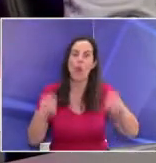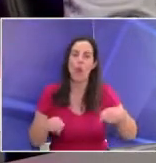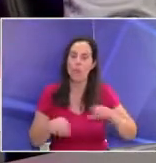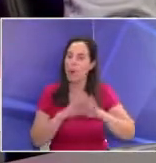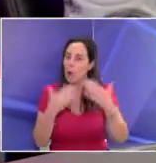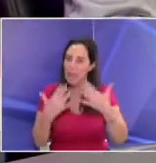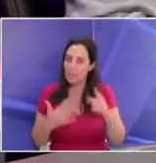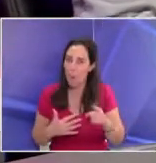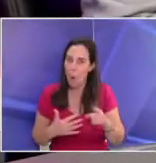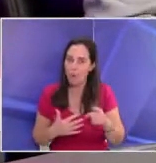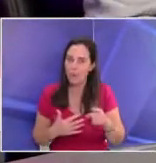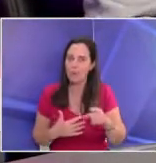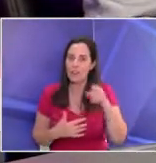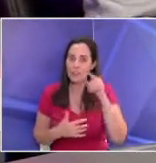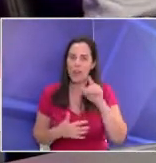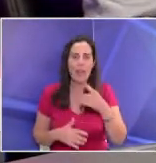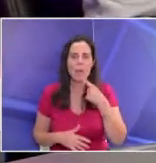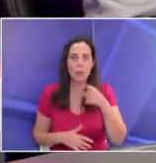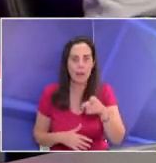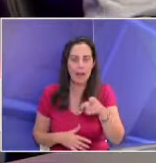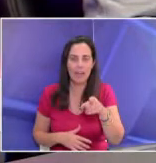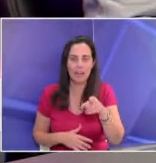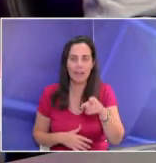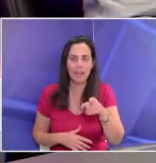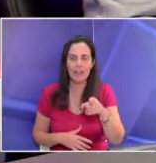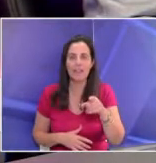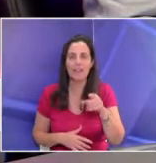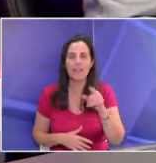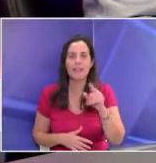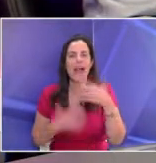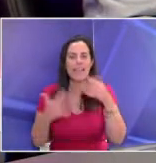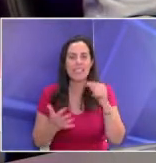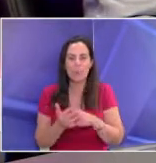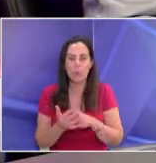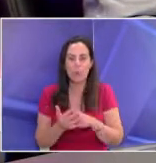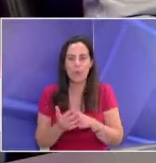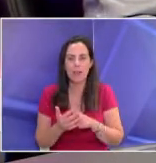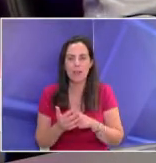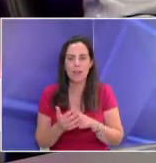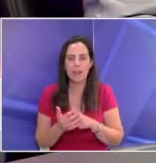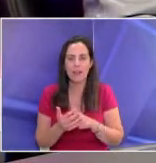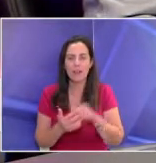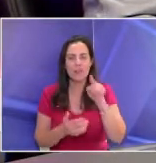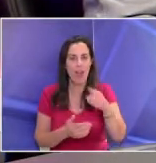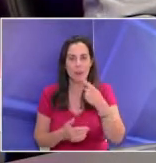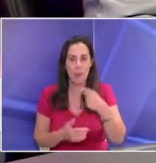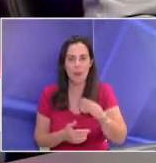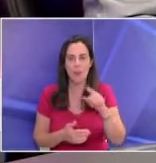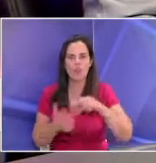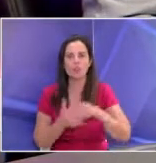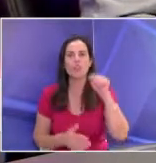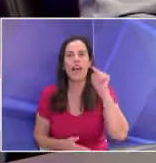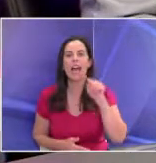בכל הסיפור הזה שיריב, למה אני אמרתי לך מבין שנינו מזה? כי הסיפור... הוא השיפור, שאתה אומר, שיפור, לא